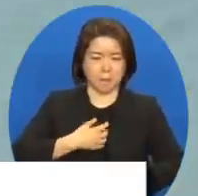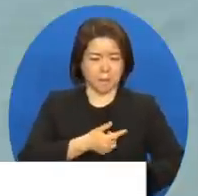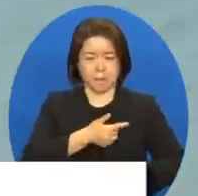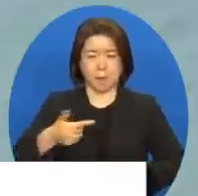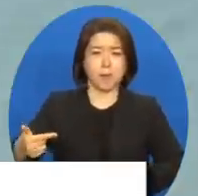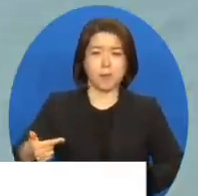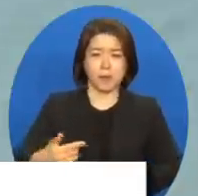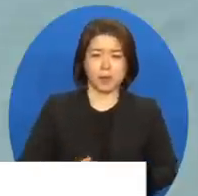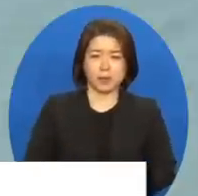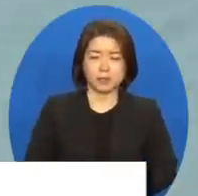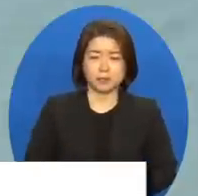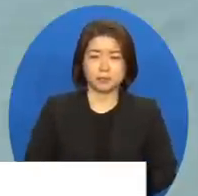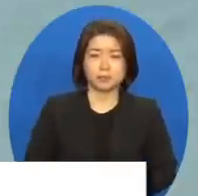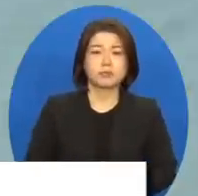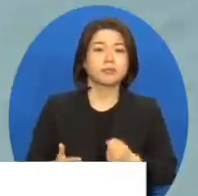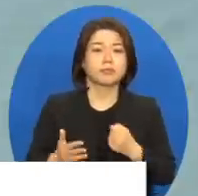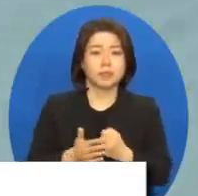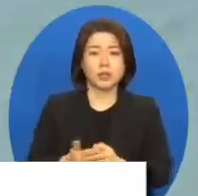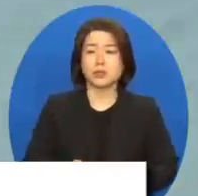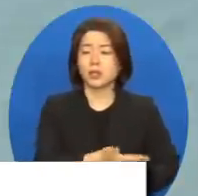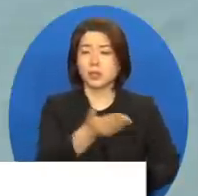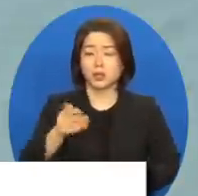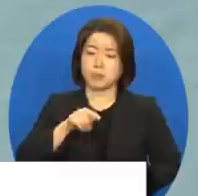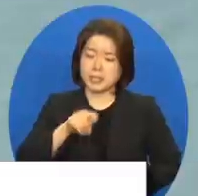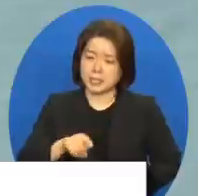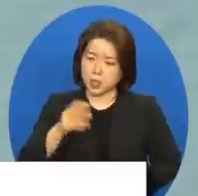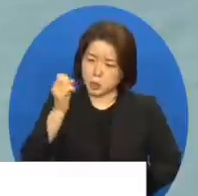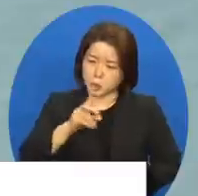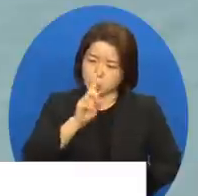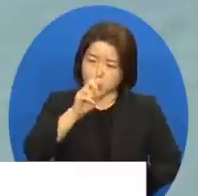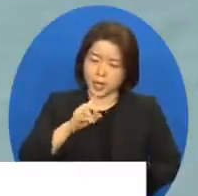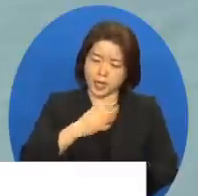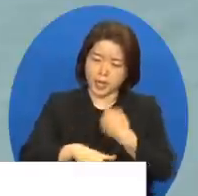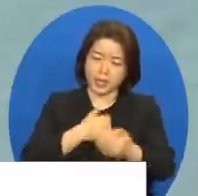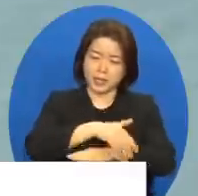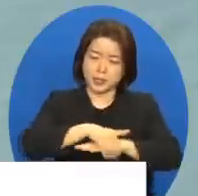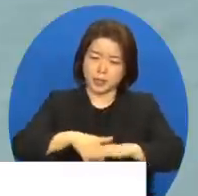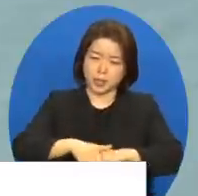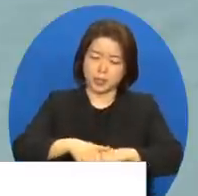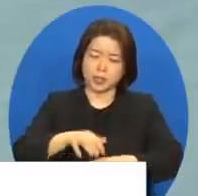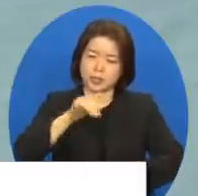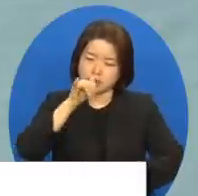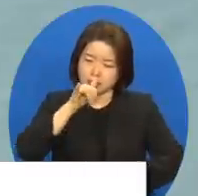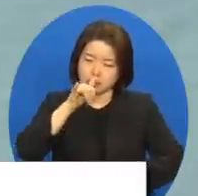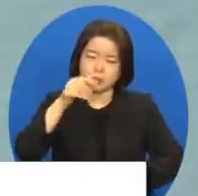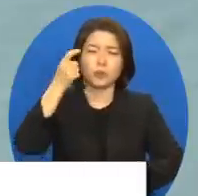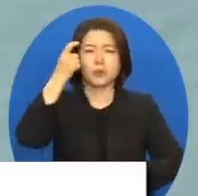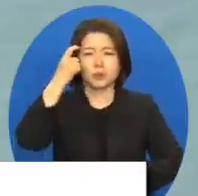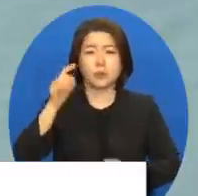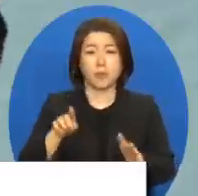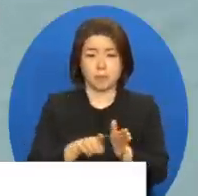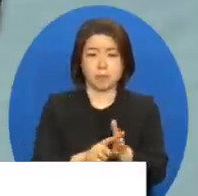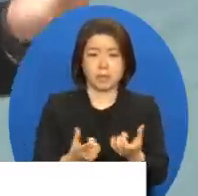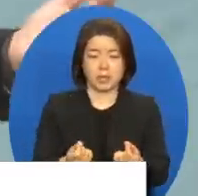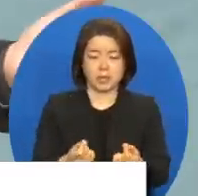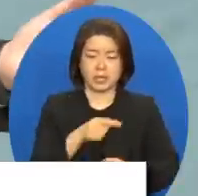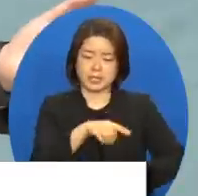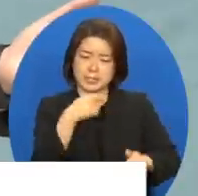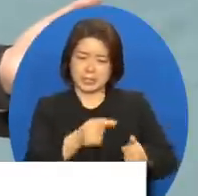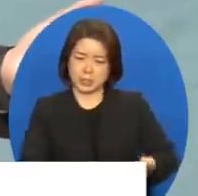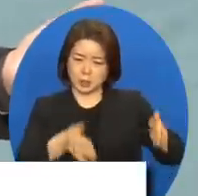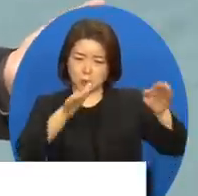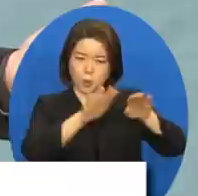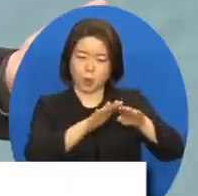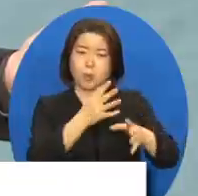때입니다. 그러니까 여러분, 이것도 또 하나의 하나님의 계획일 수 있다고 믿습니다. 도대체 이 교육관이 언제